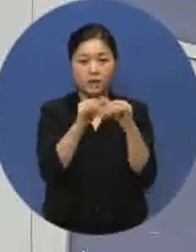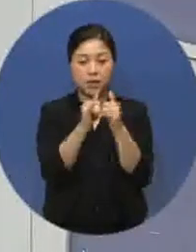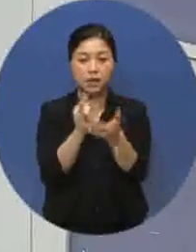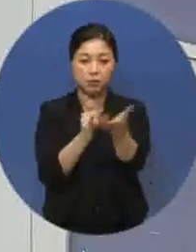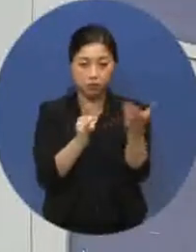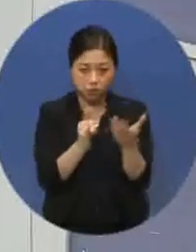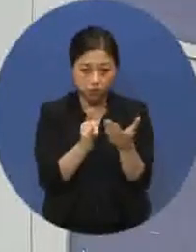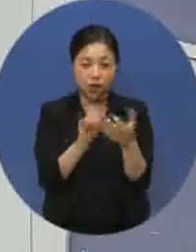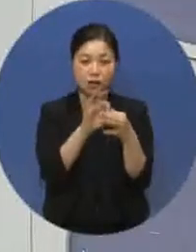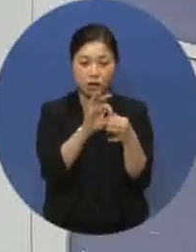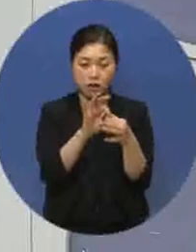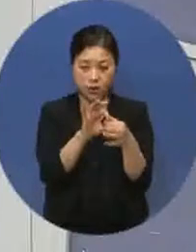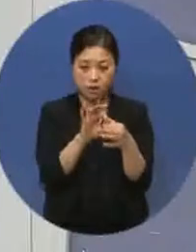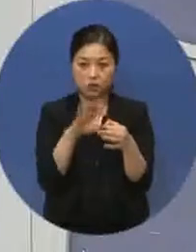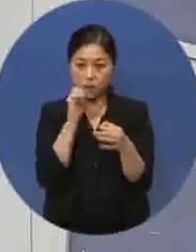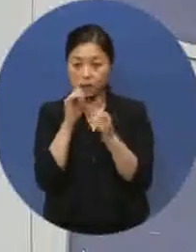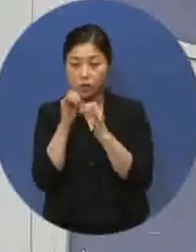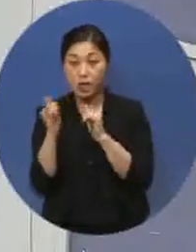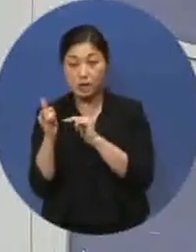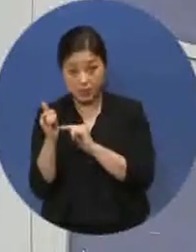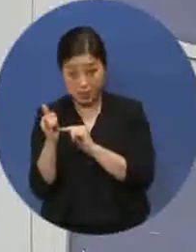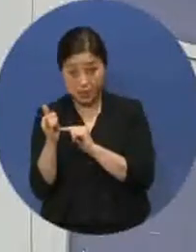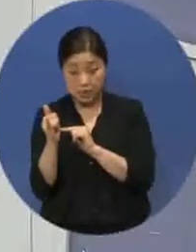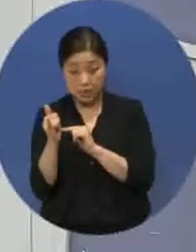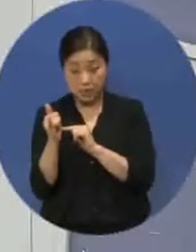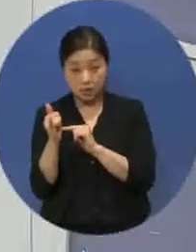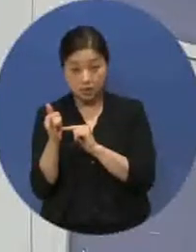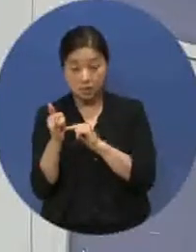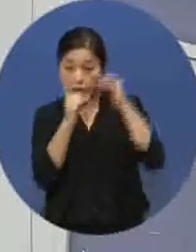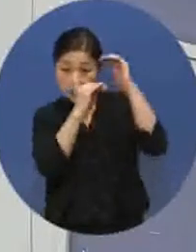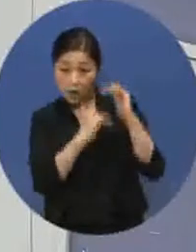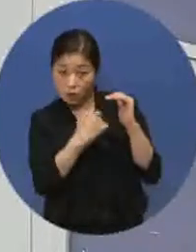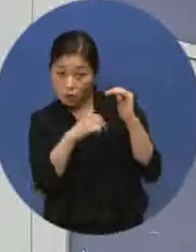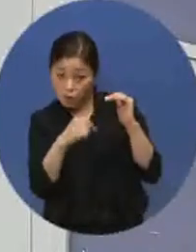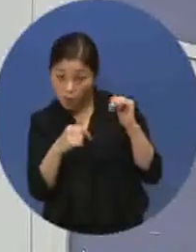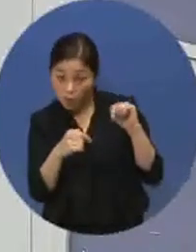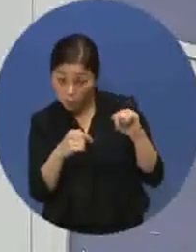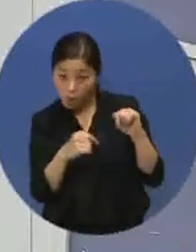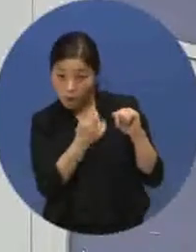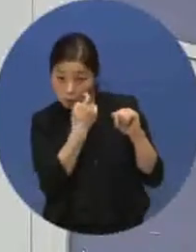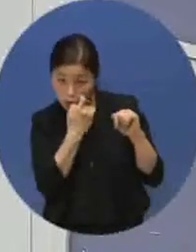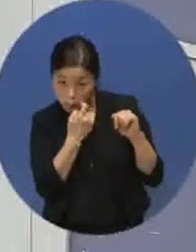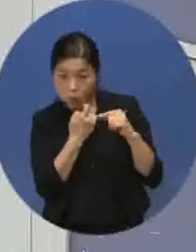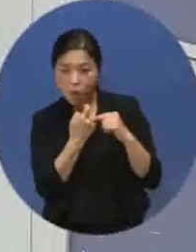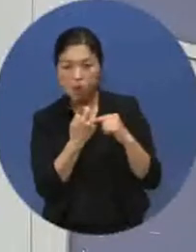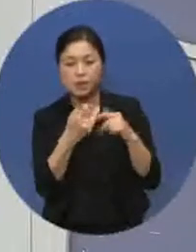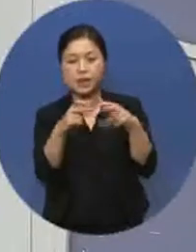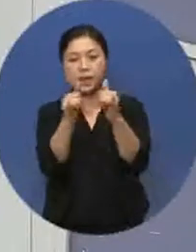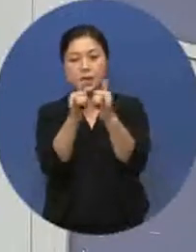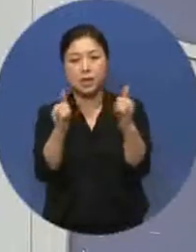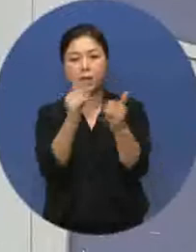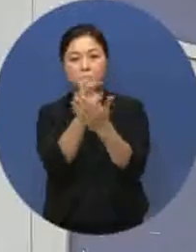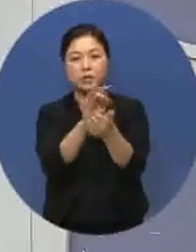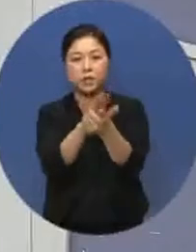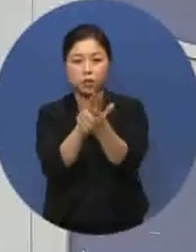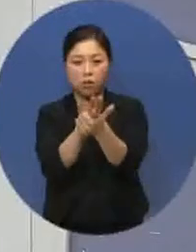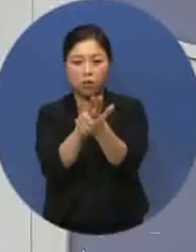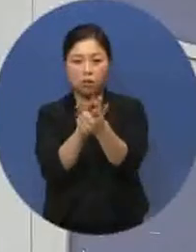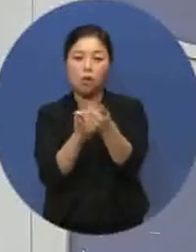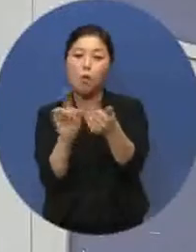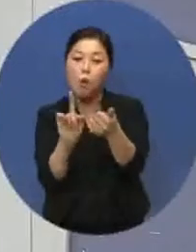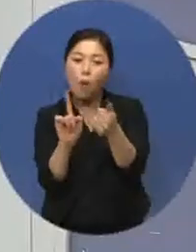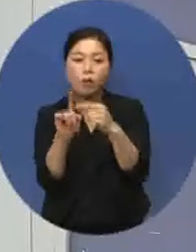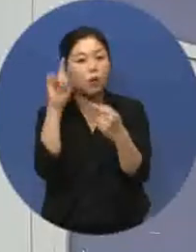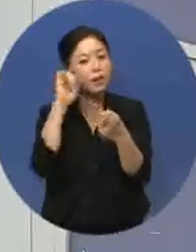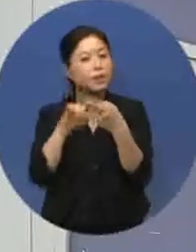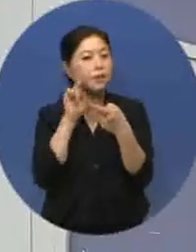분들과 접하는 변호사님들이 어떠한 매뉴얼로서 그분들에게 법률 지원을 해줘야 될지에 대해서 계속 관심을 가지고 있고 저희